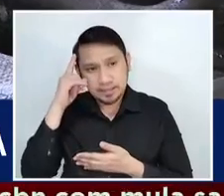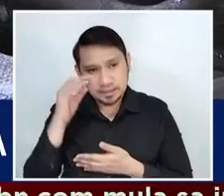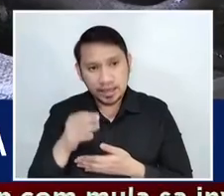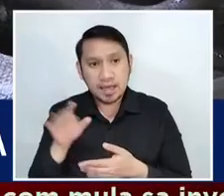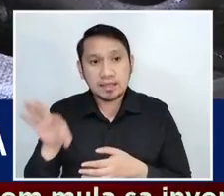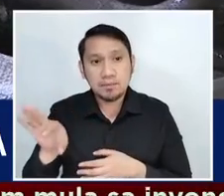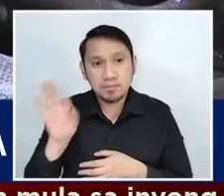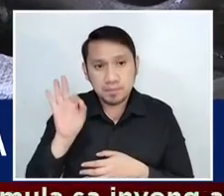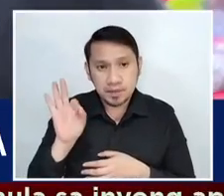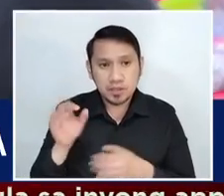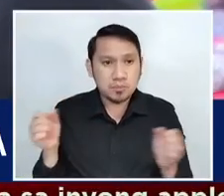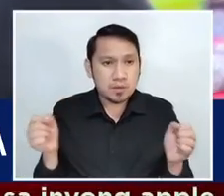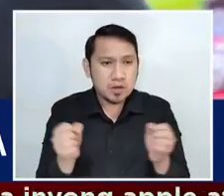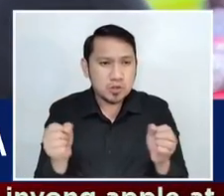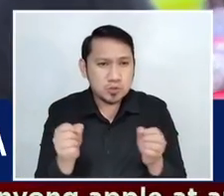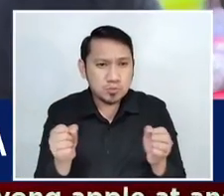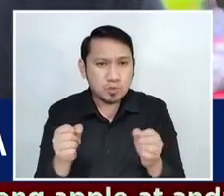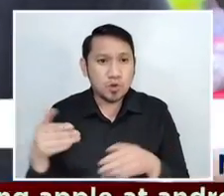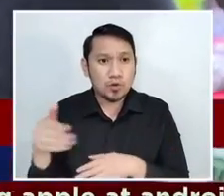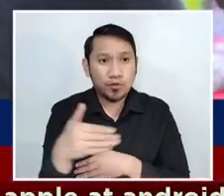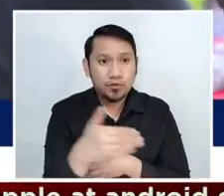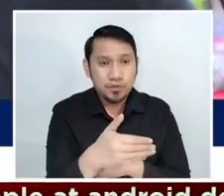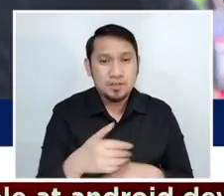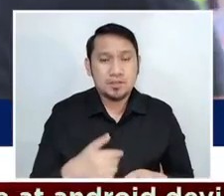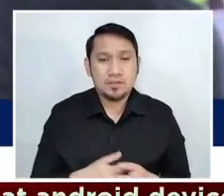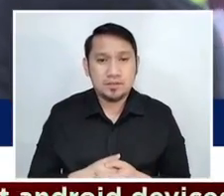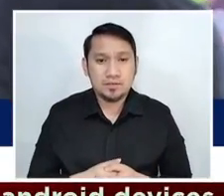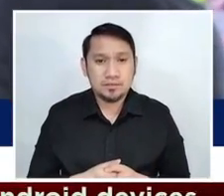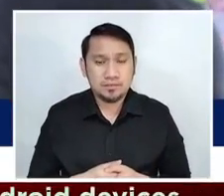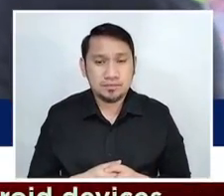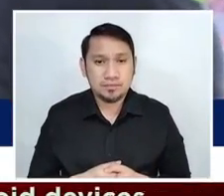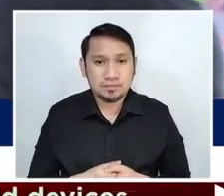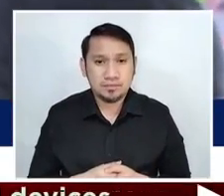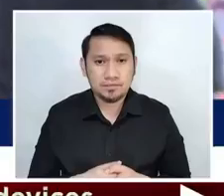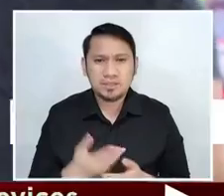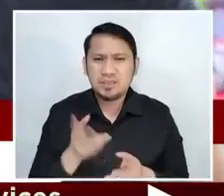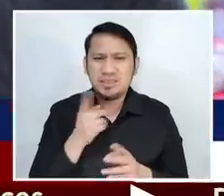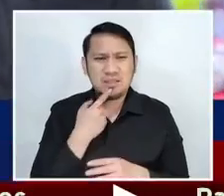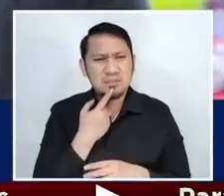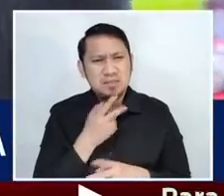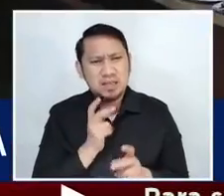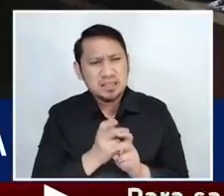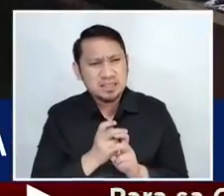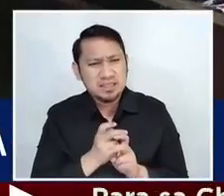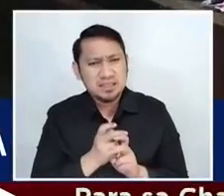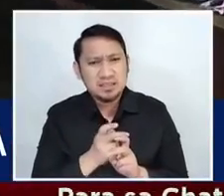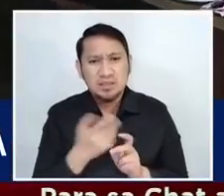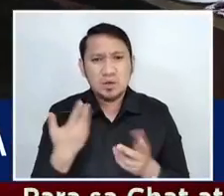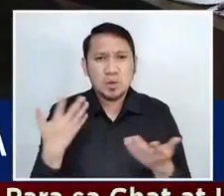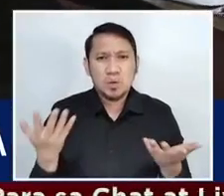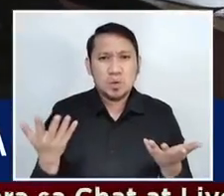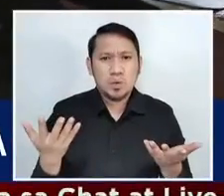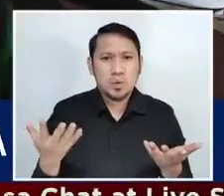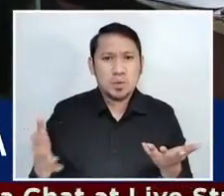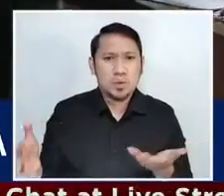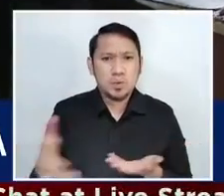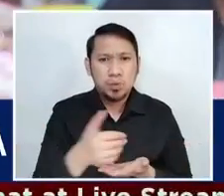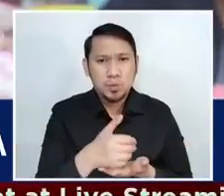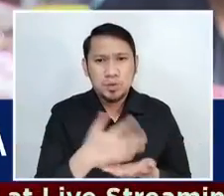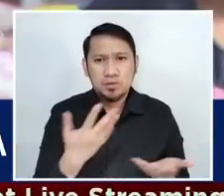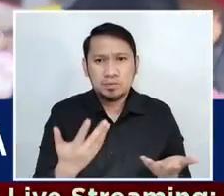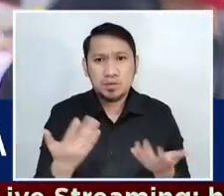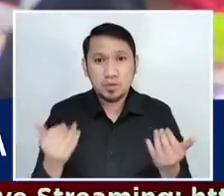ang ibenta. Hirap ang isda ngayon ako. Bakit po hirap? Walang mahuli. Medyo maliit dahil medyo